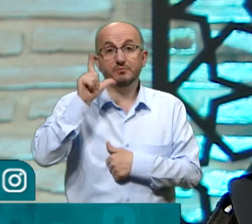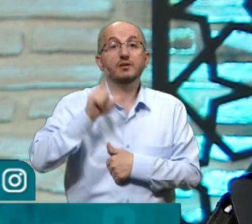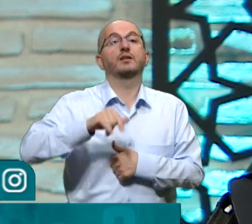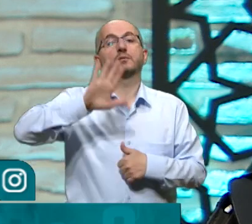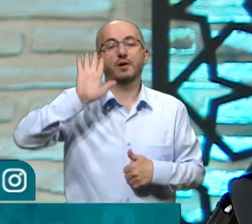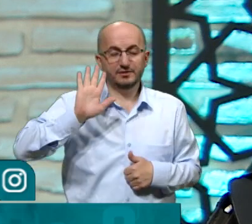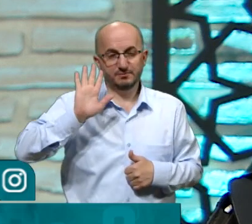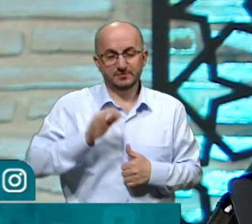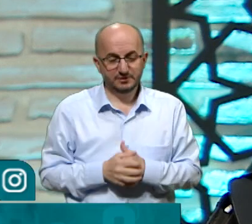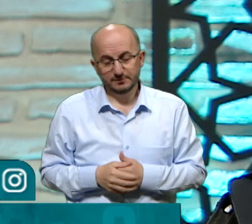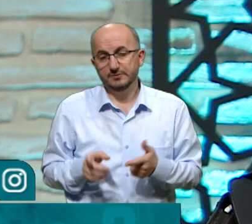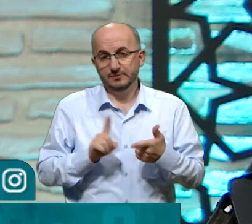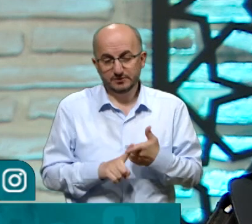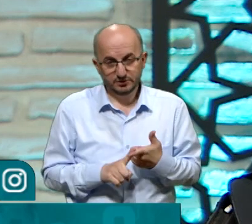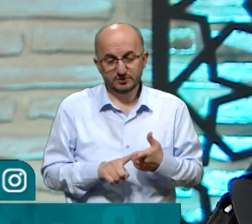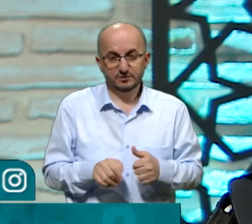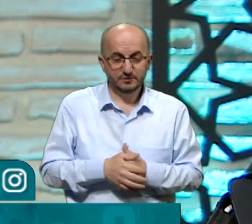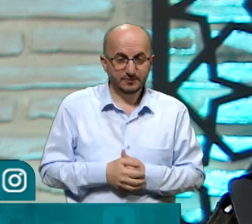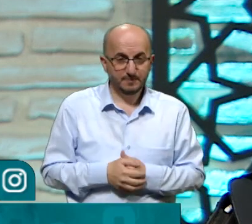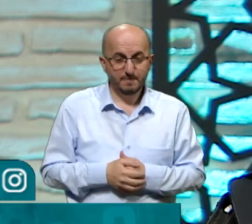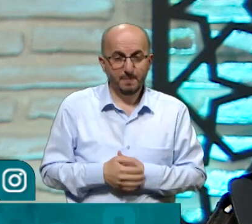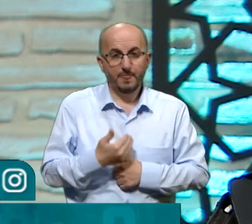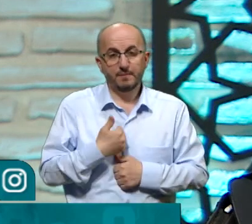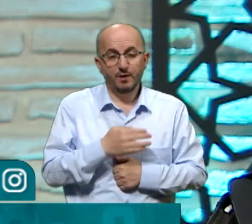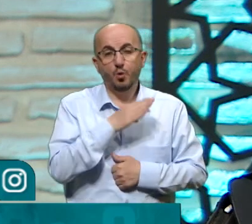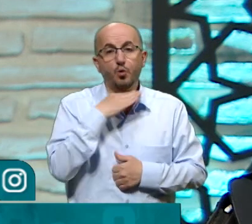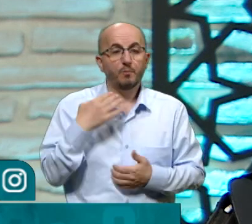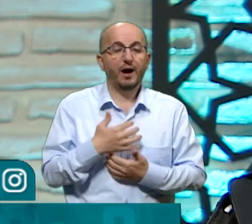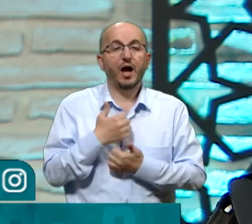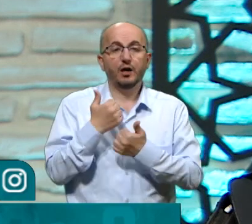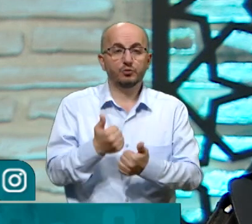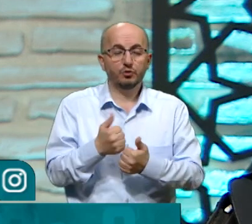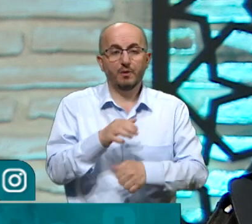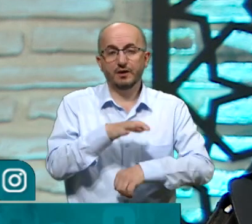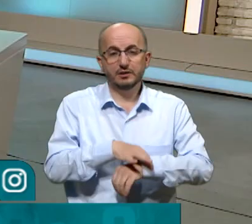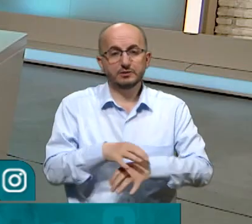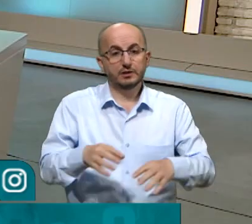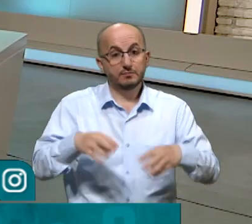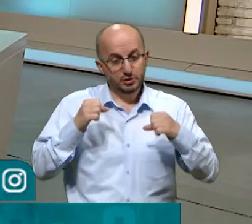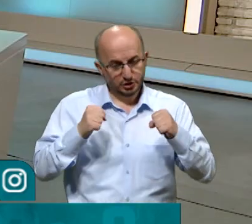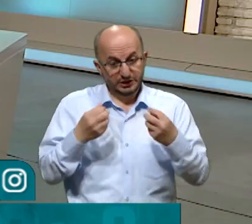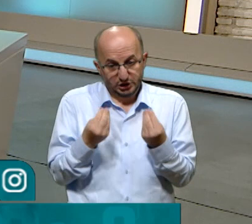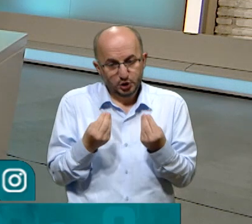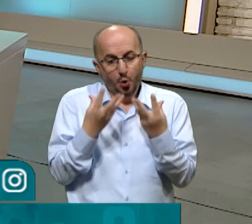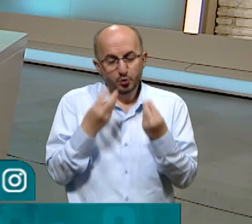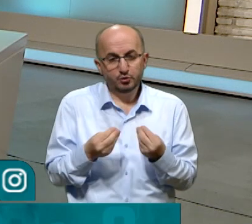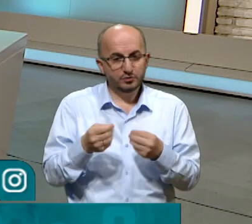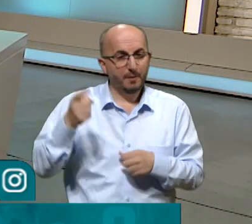Soralım Elif ikincisi ben kurban atıyorum lan böyle hastalığı iyileşir O benim tümöründen iki